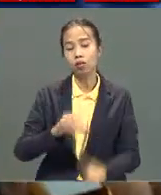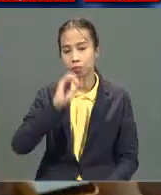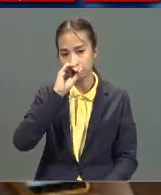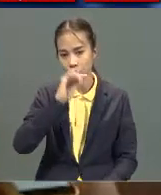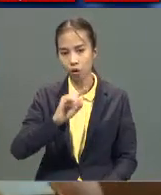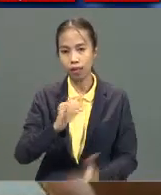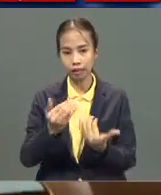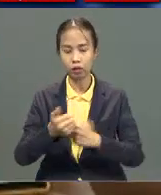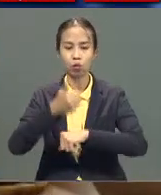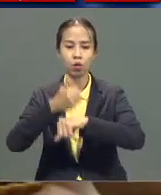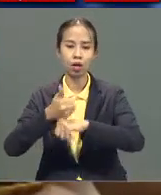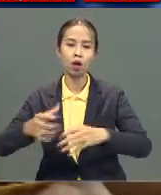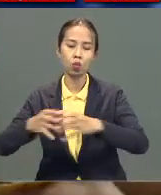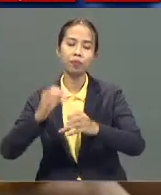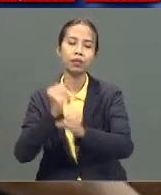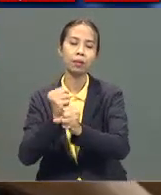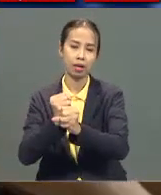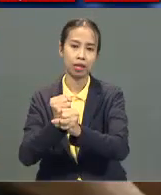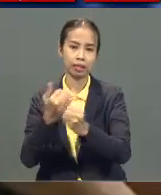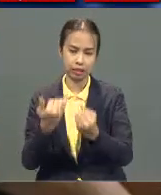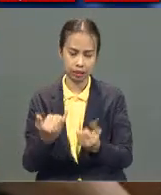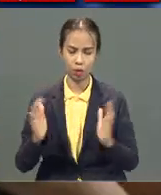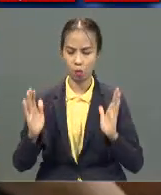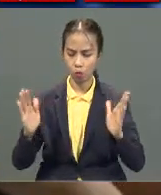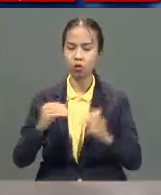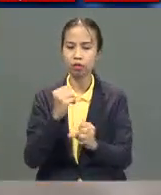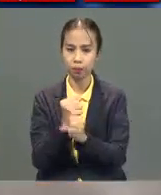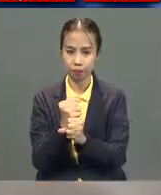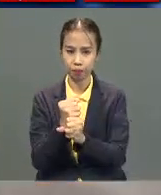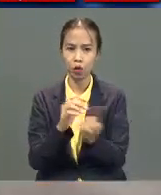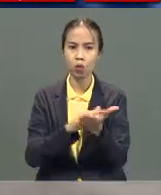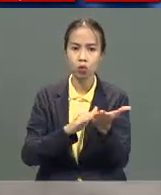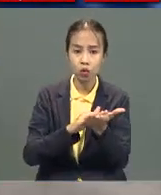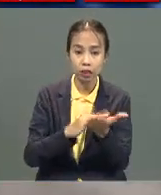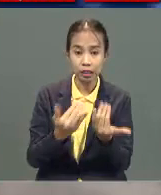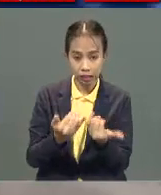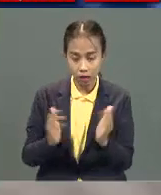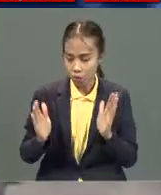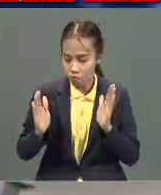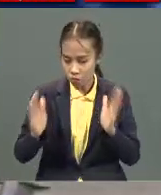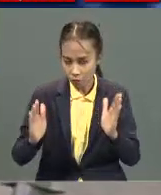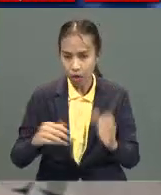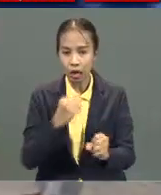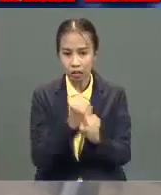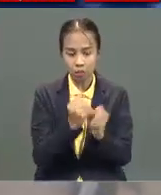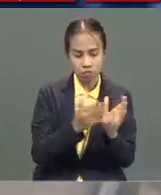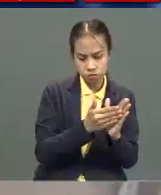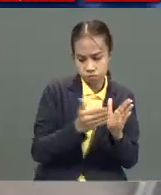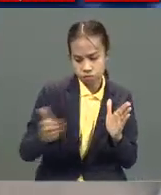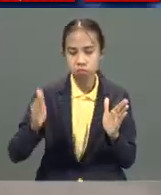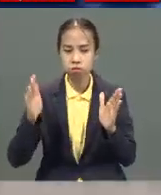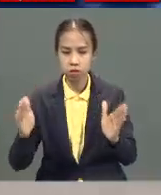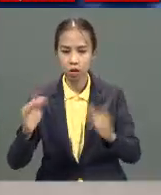ในฐานะหัวหน้าคณะทำงานได้วางกรอบการพิจารณาแล้วขออภัยค่ะได้วางกรอบการพิจารณาให้แล้วเสร็จใน